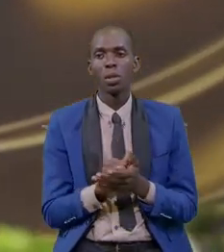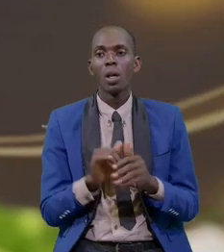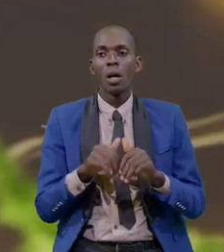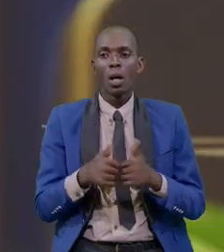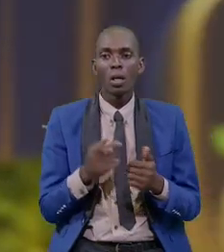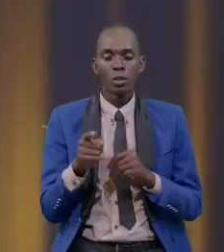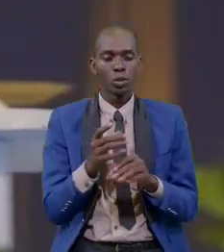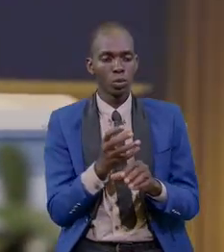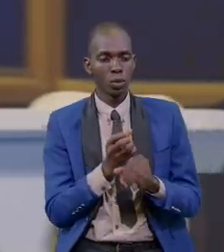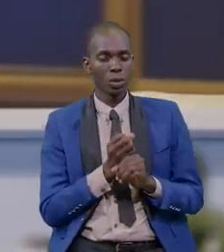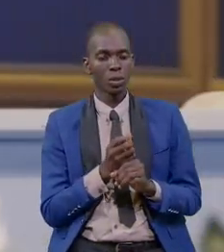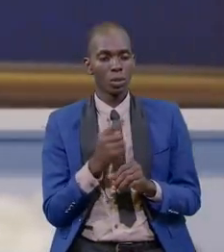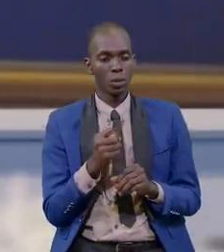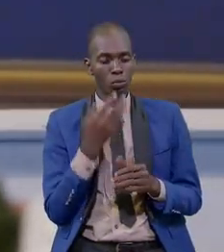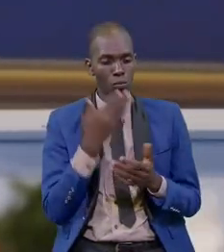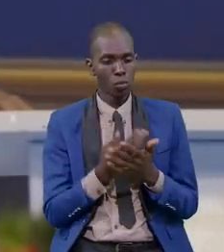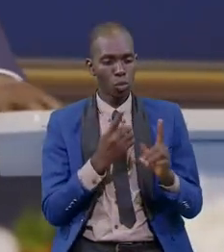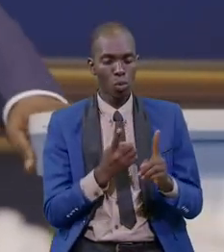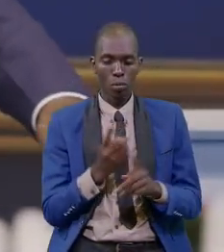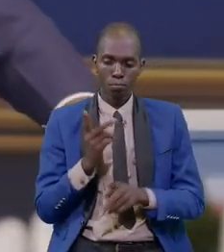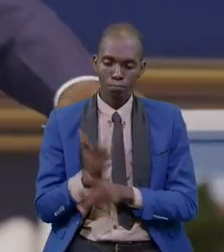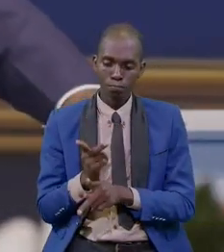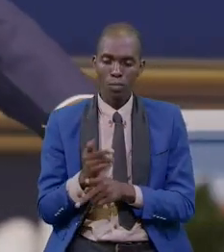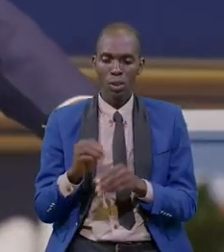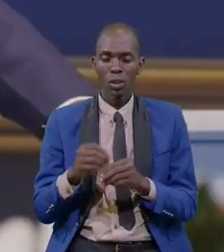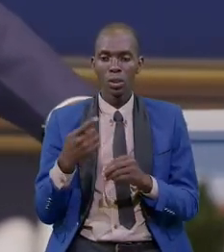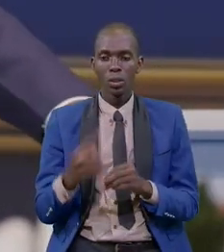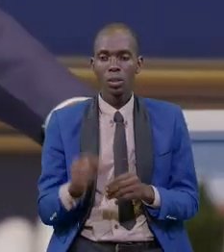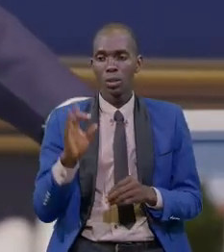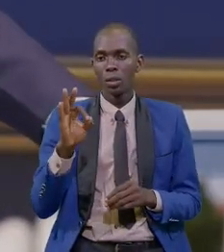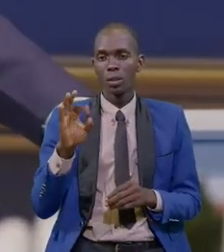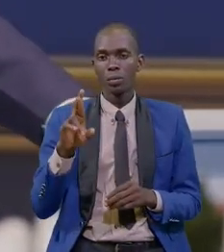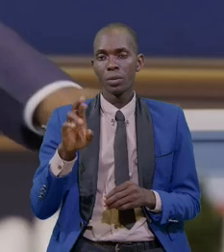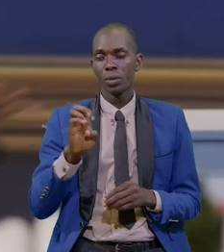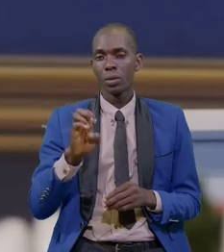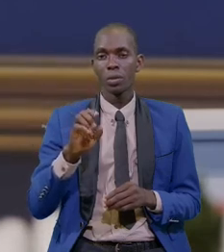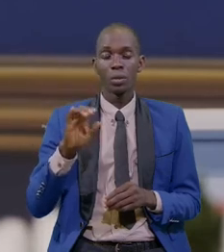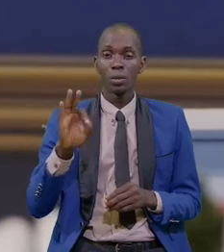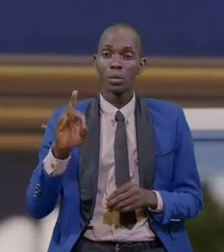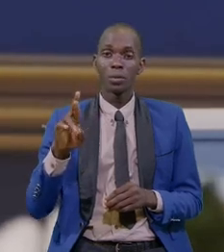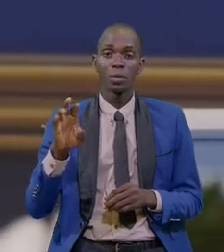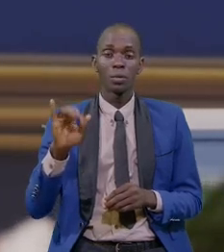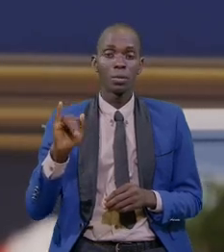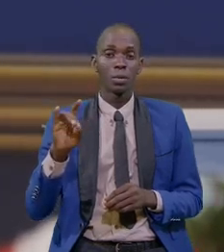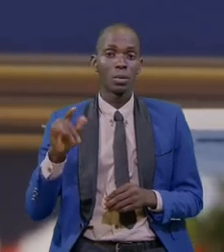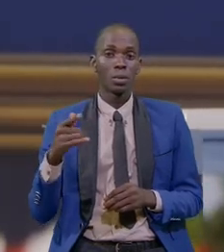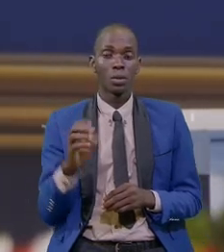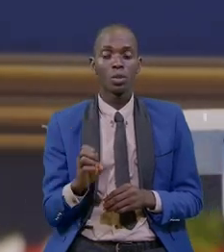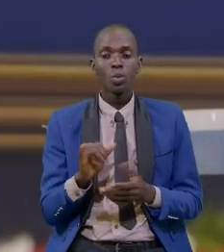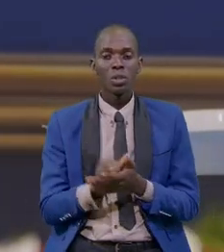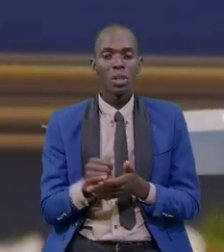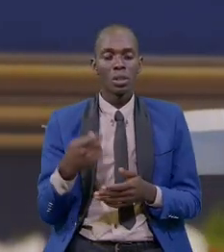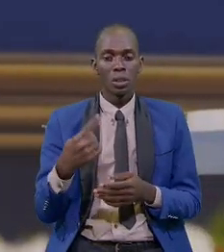mettre les gros poissons à part? Comment mettre cela dans le réfrigérateur? Comment faire la préservation pour que cela